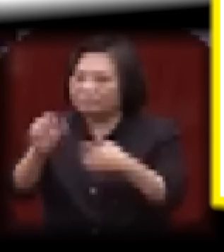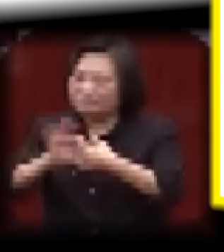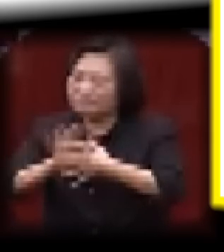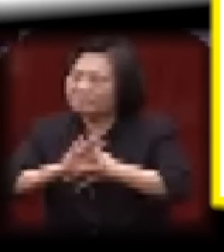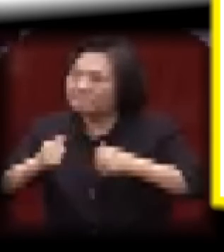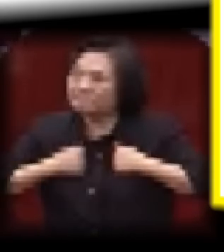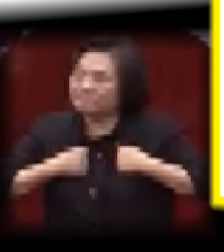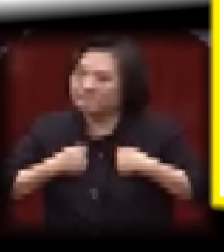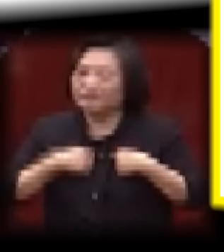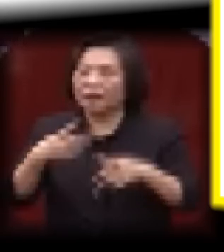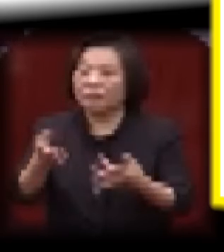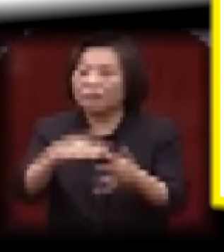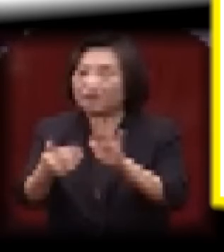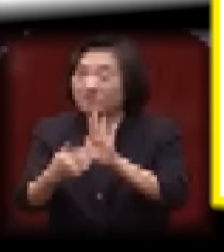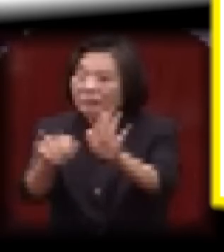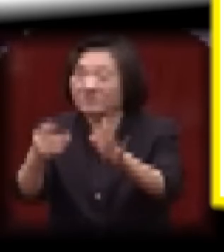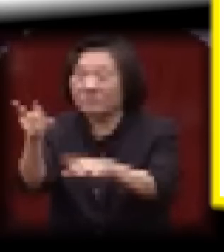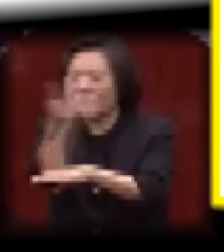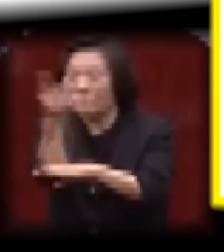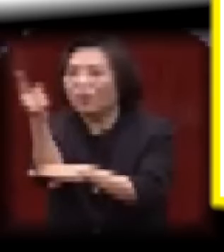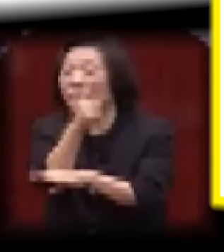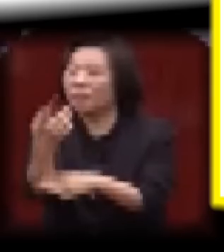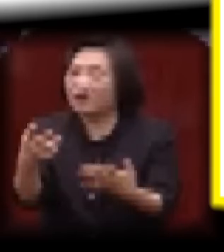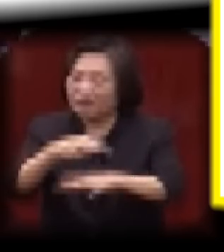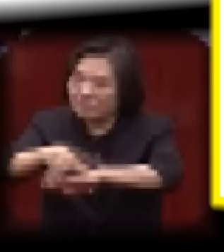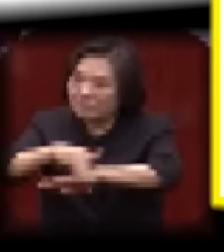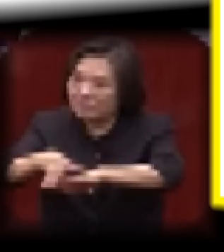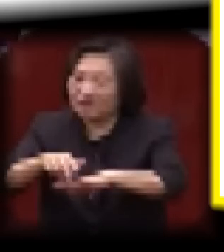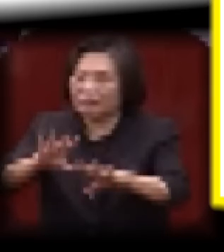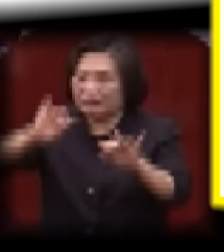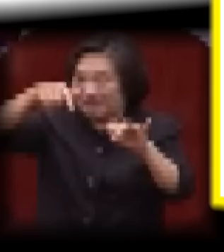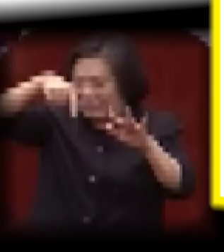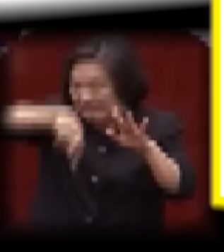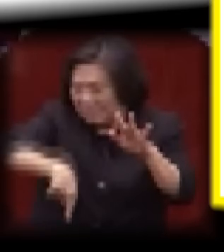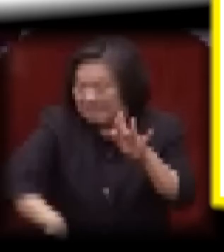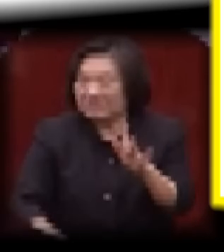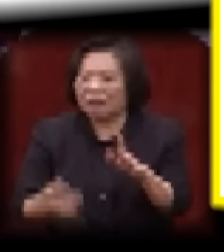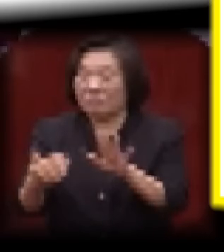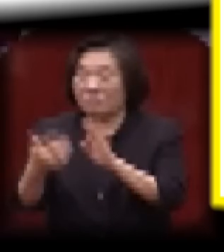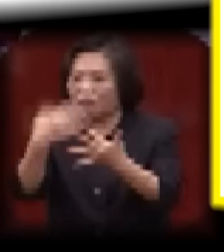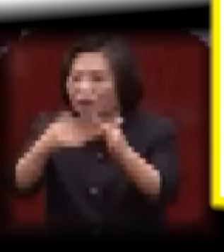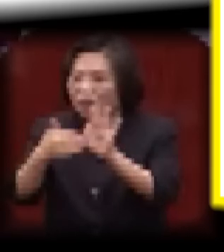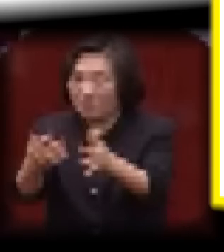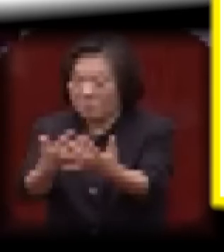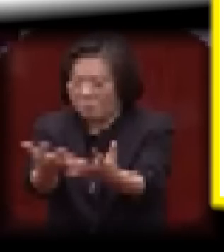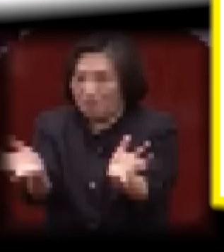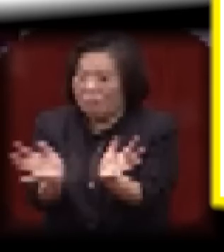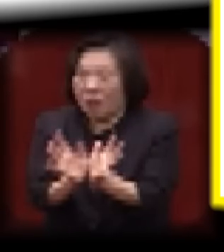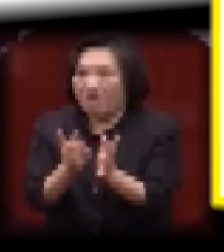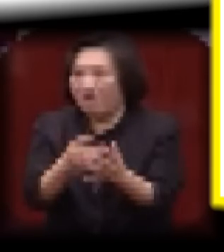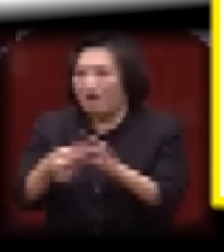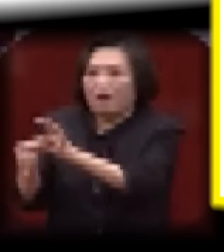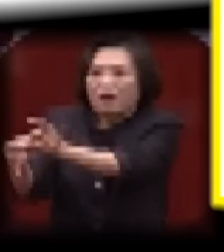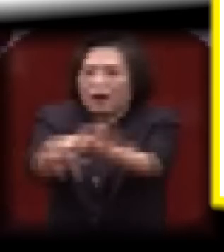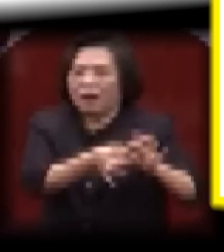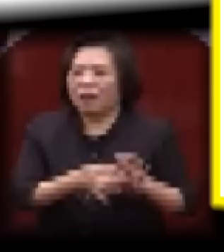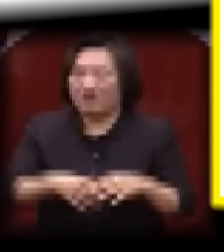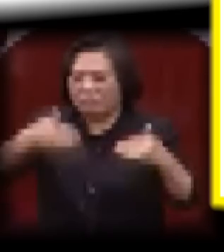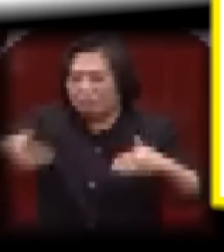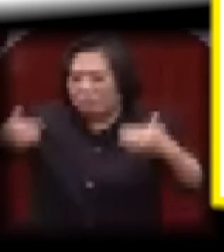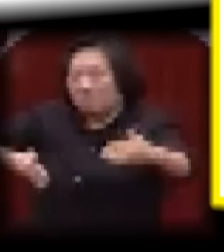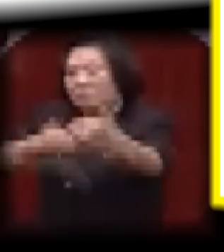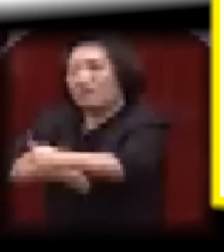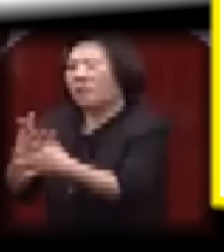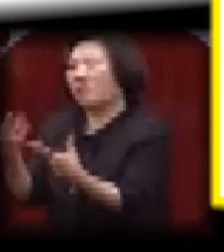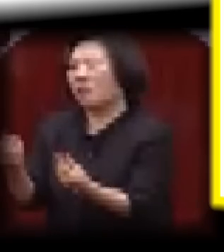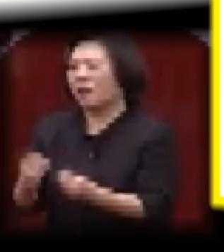划，刚才讲过包括这个地下室没有防火区划的还有上面的这些动线，然后再要重新规划。